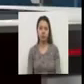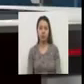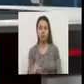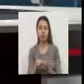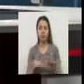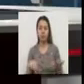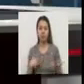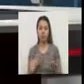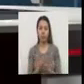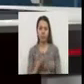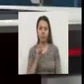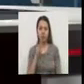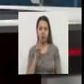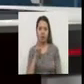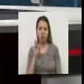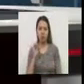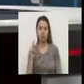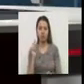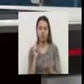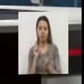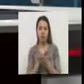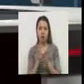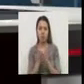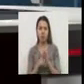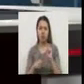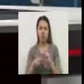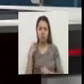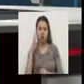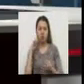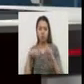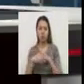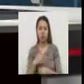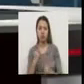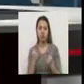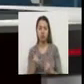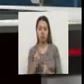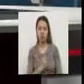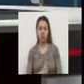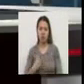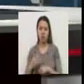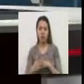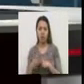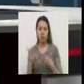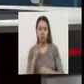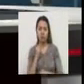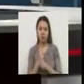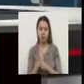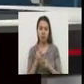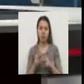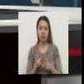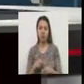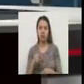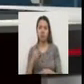Хабарым жалғастырамыз. Антиядролық келісім шартты бұзған елге қатаң шара қолдану тиіс. Біріккен ұлттар ұйымының